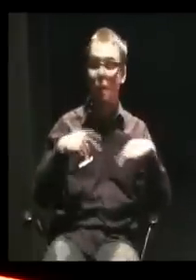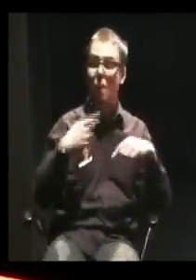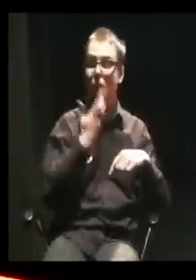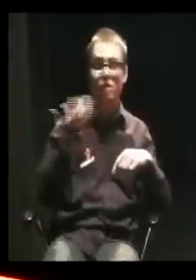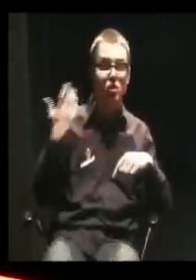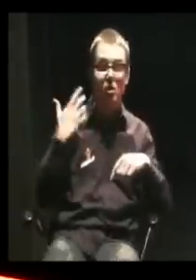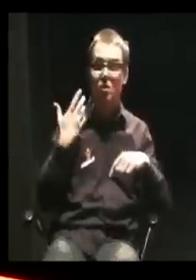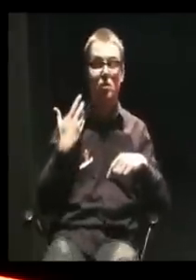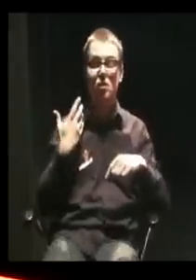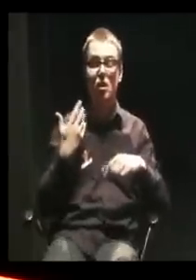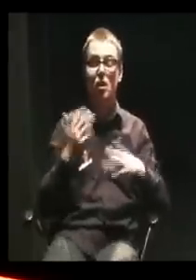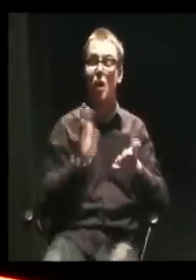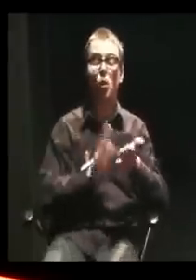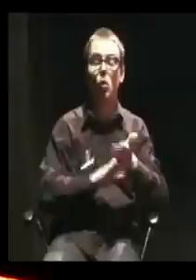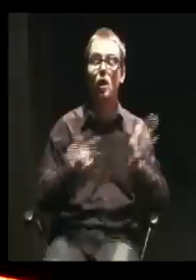internetu.